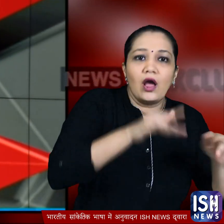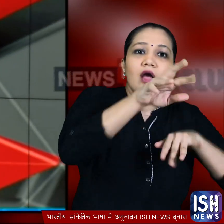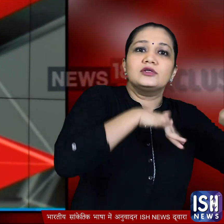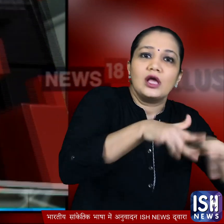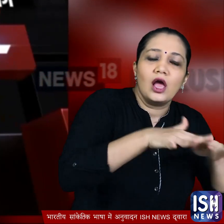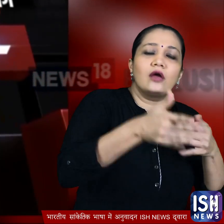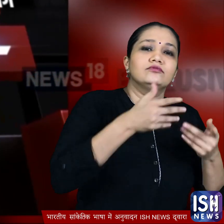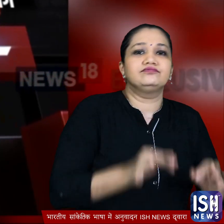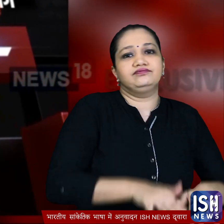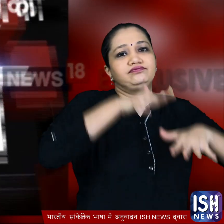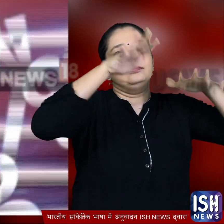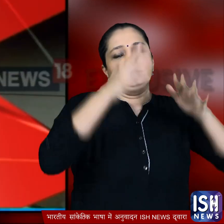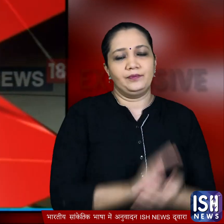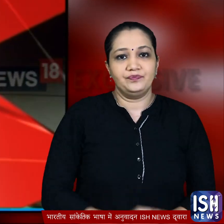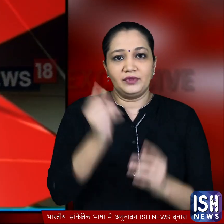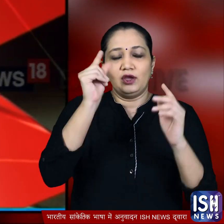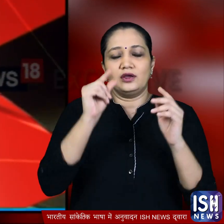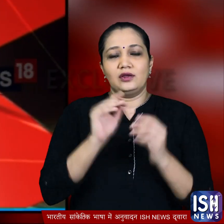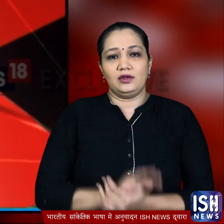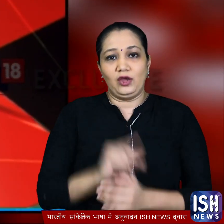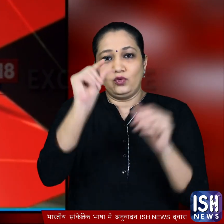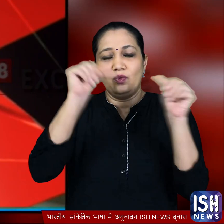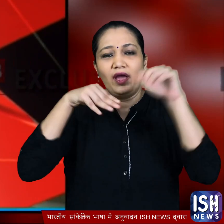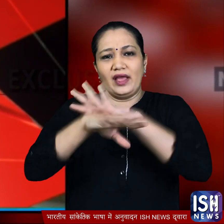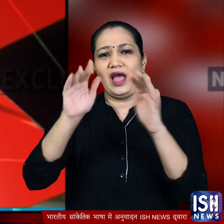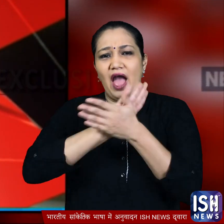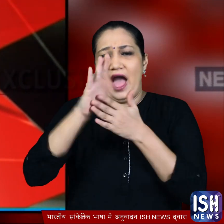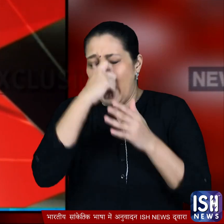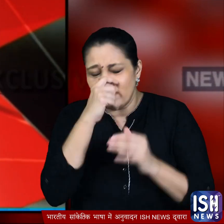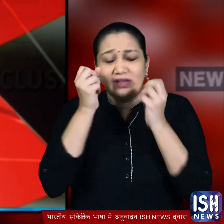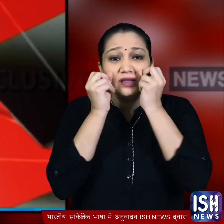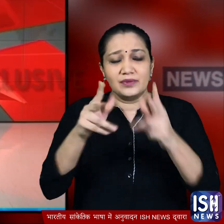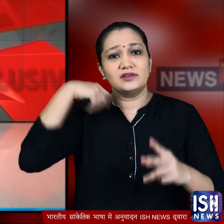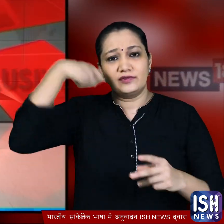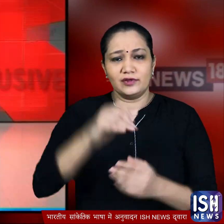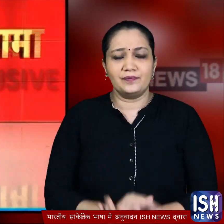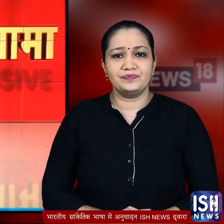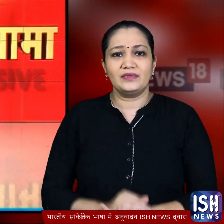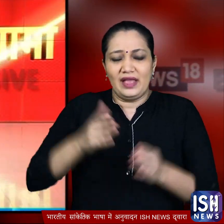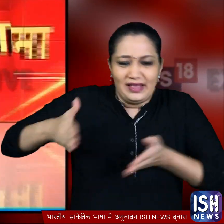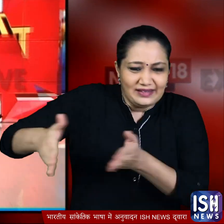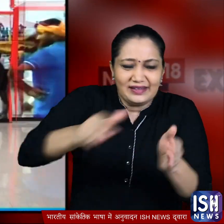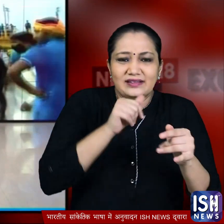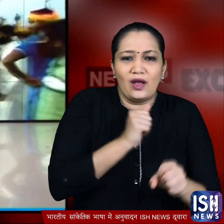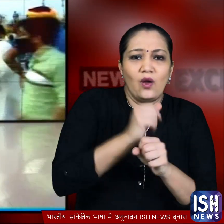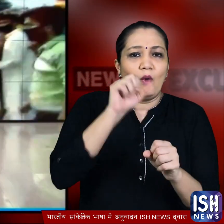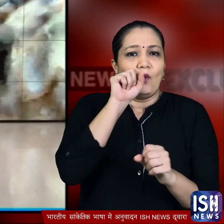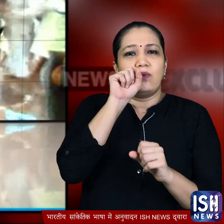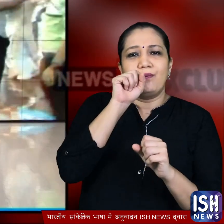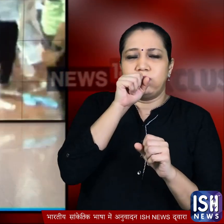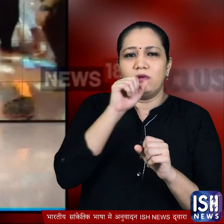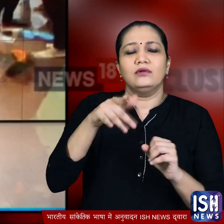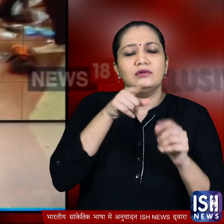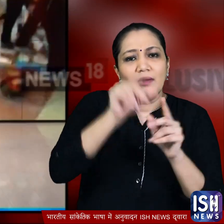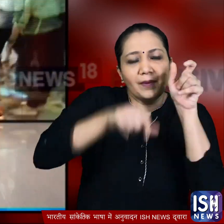भी गंभीर होती जा रही है। उत्तराखंड के हरिद्वार से हैरान करने वाली एक तस्वीर सामने आई, जहां हर की पैड़ी पर हुक्का पीने के आरोप